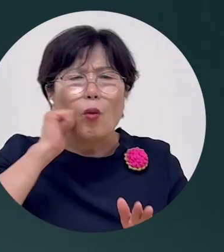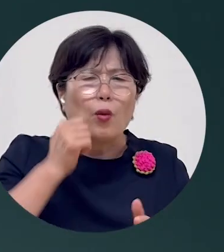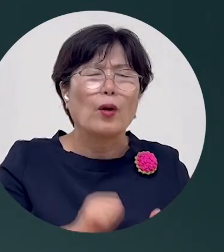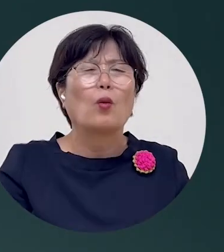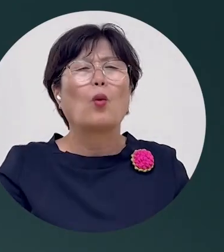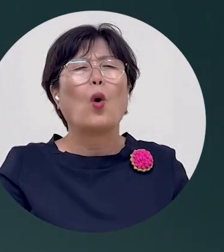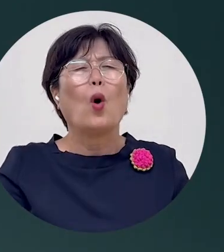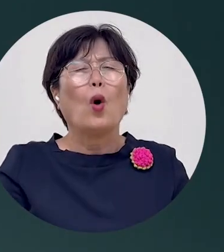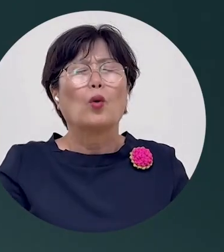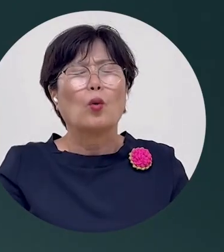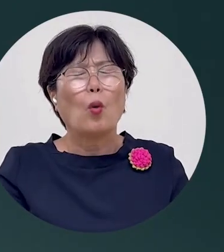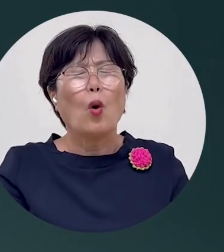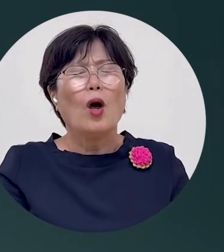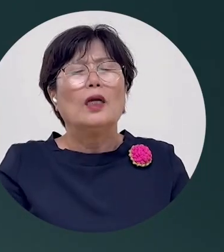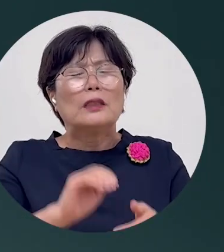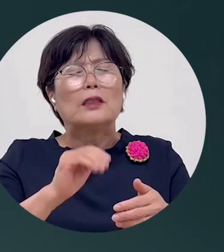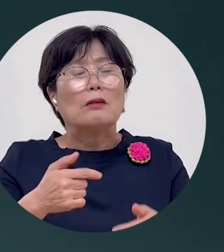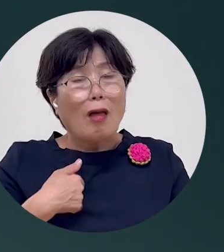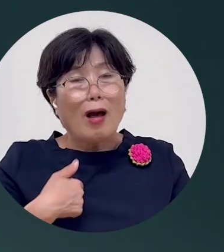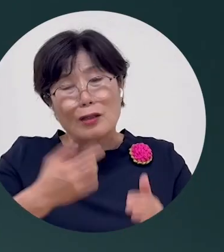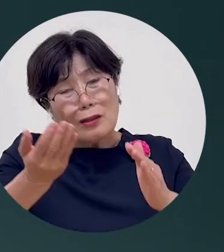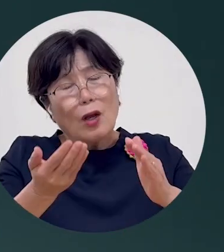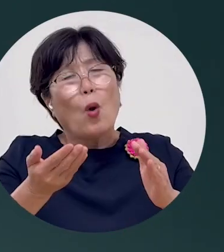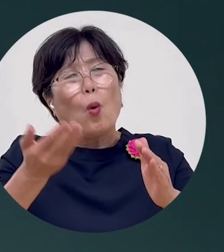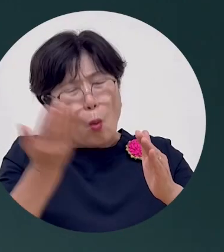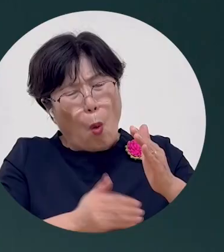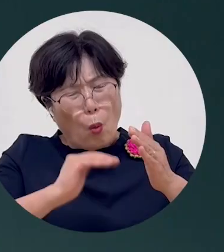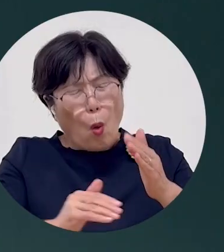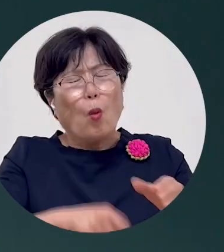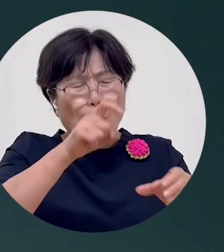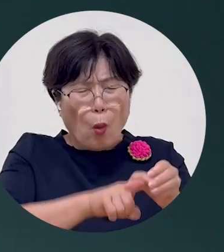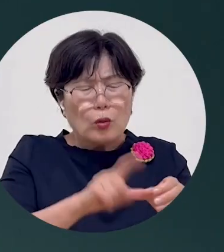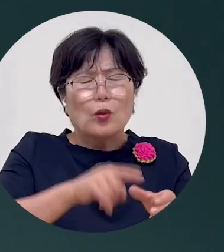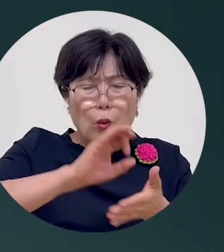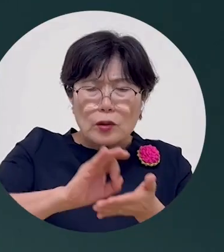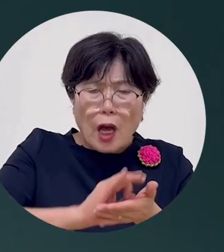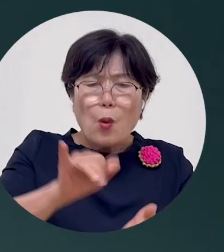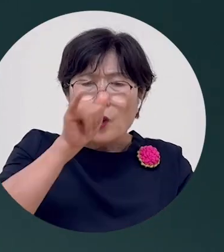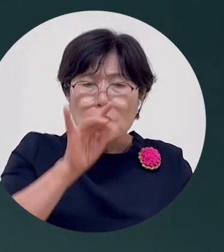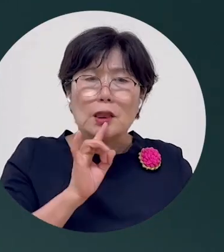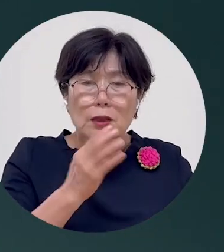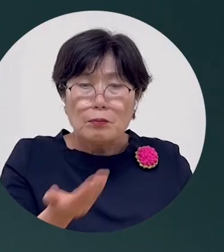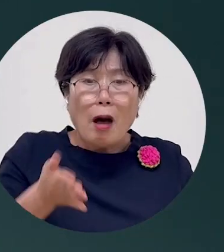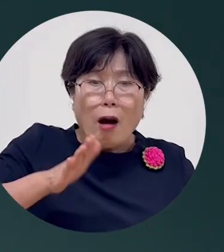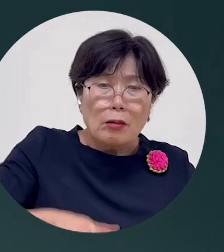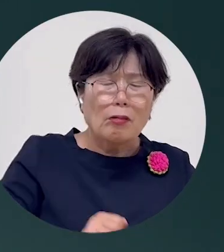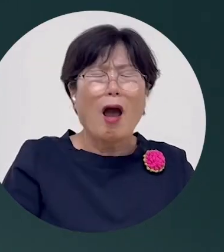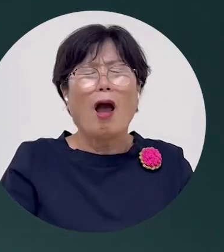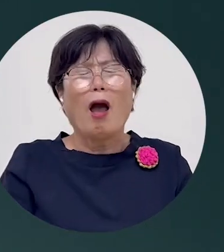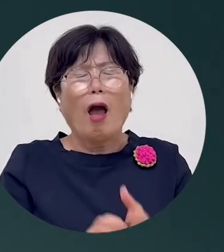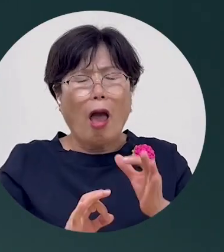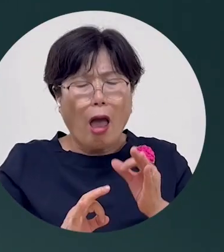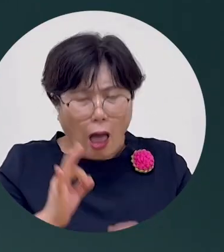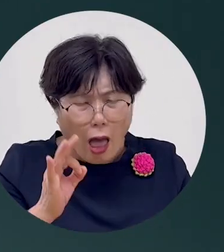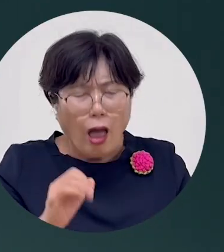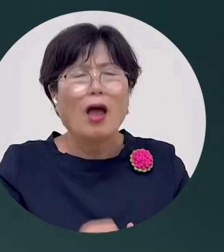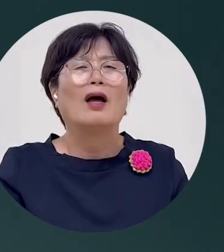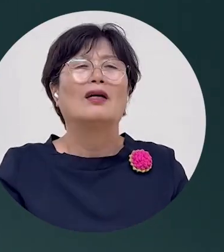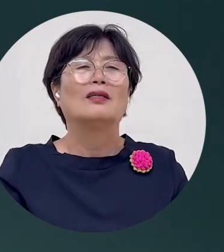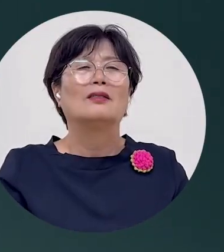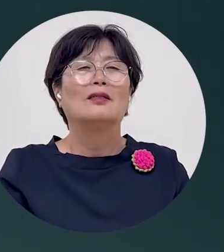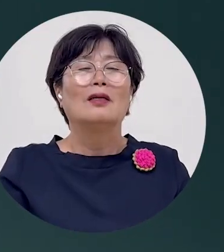공공의 목적으로 곳곳에 설치되어 있다지만 어디선가 지켜보는 감시의 눈이